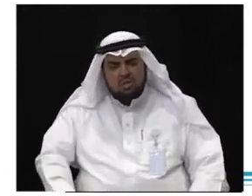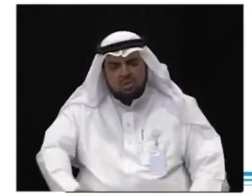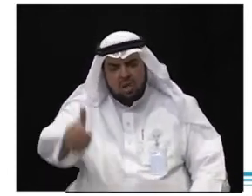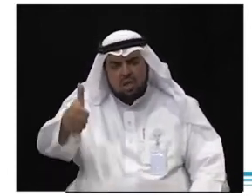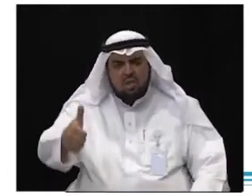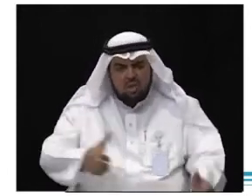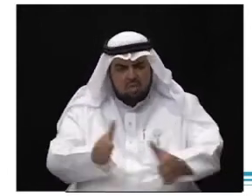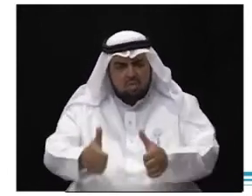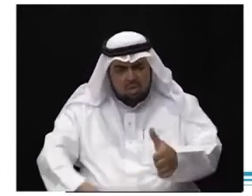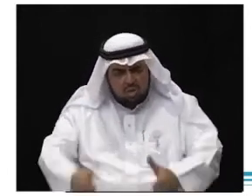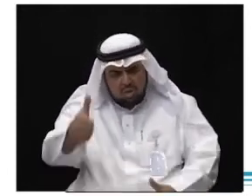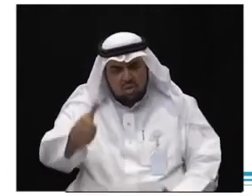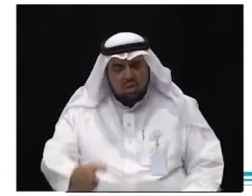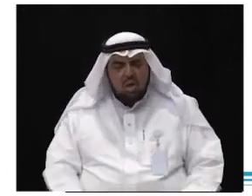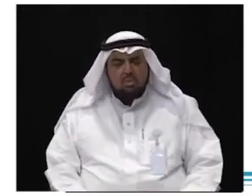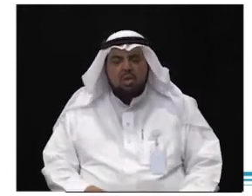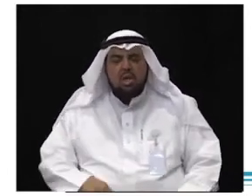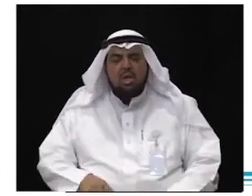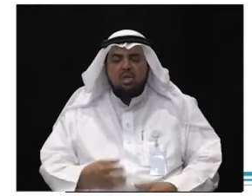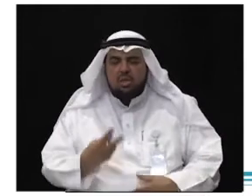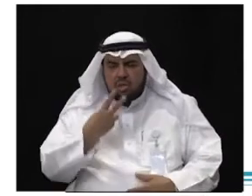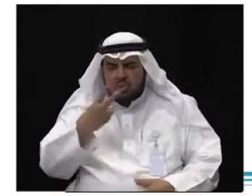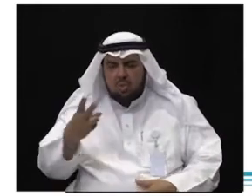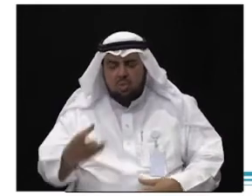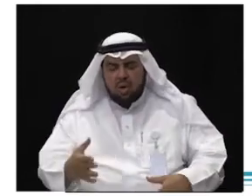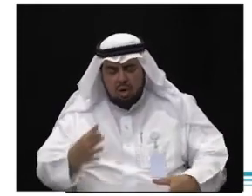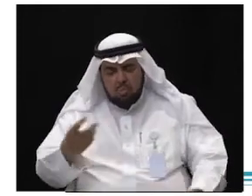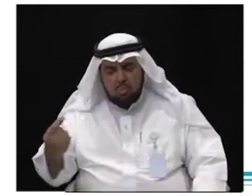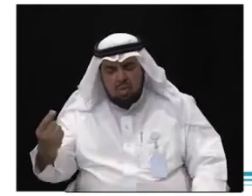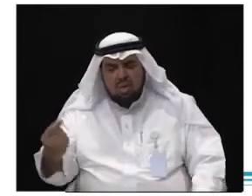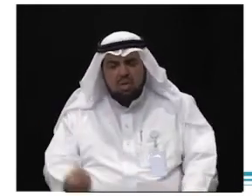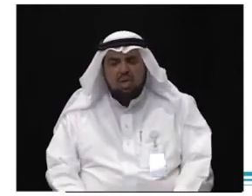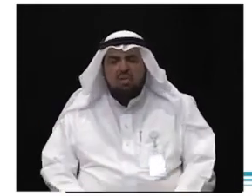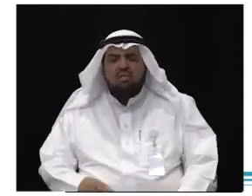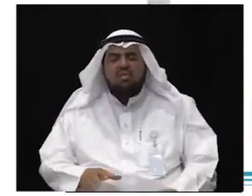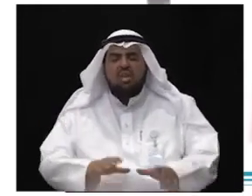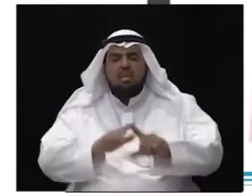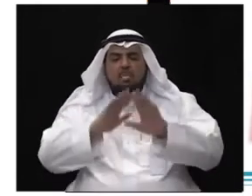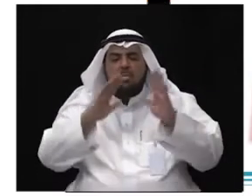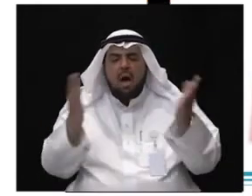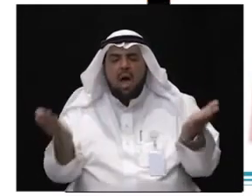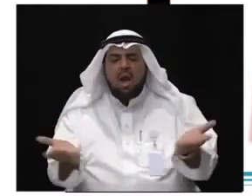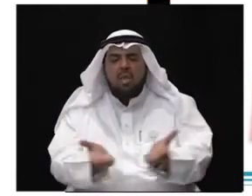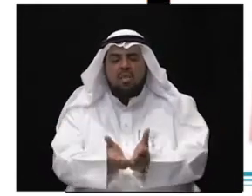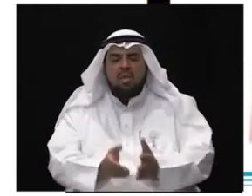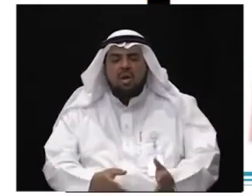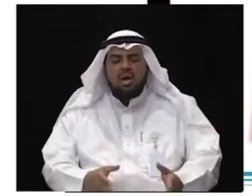من الزوار المميزين في معرض تقنيات الأجهزة الذكية.